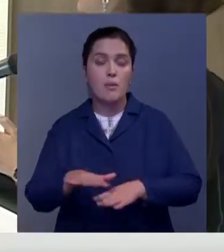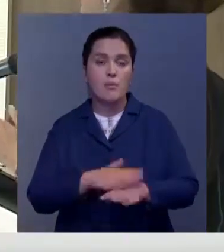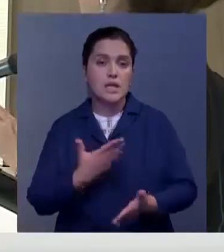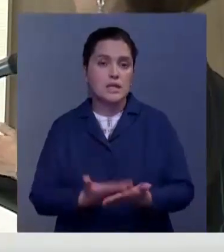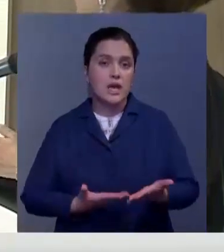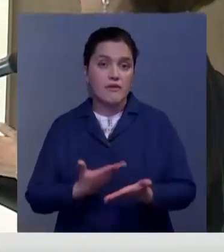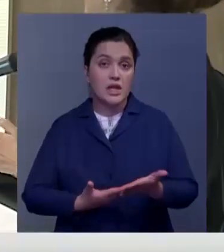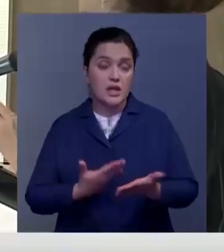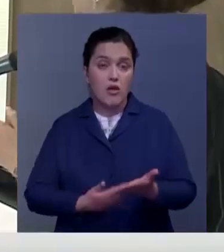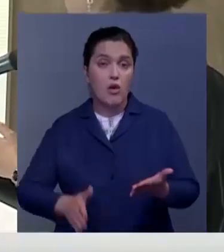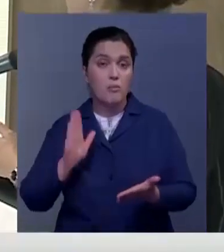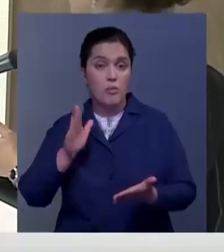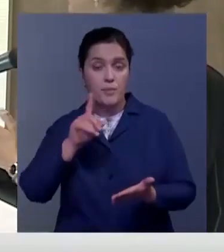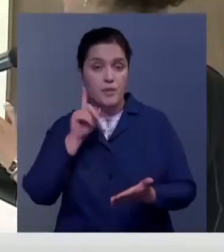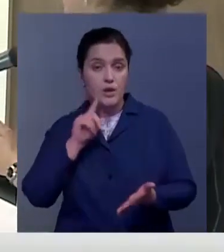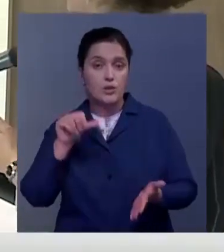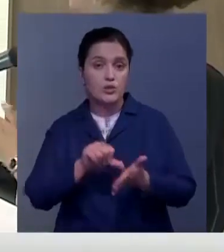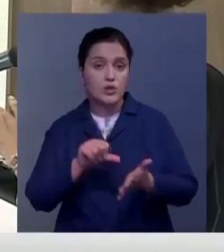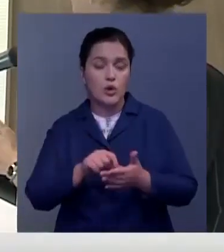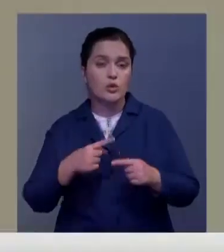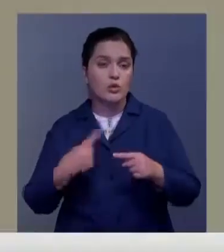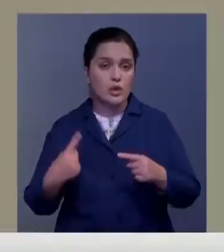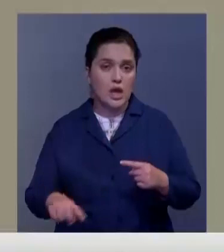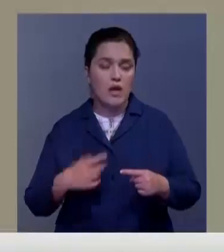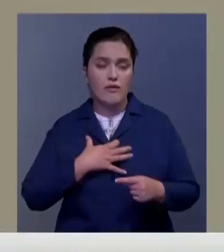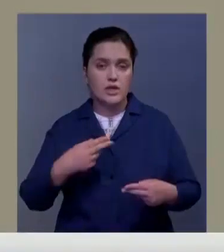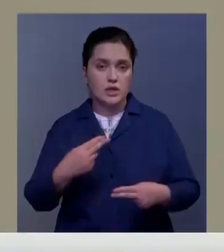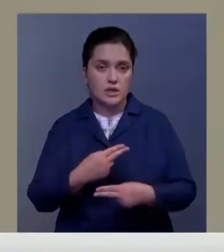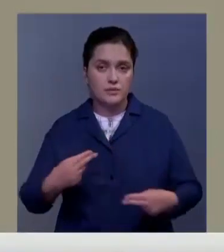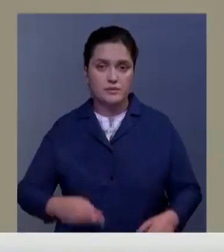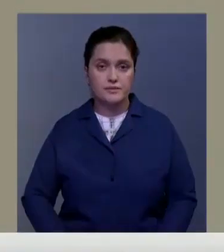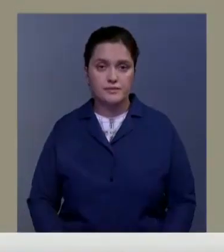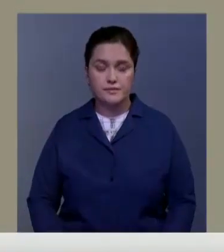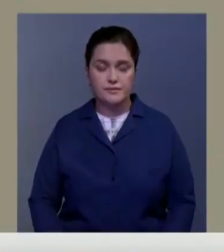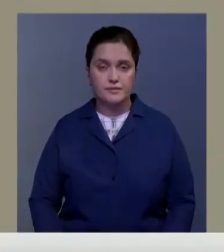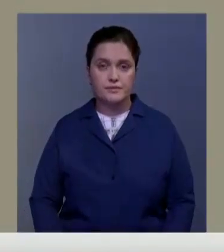советов. В будущем же молодежь примет участие в рассмотрении других актуальных тем.